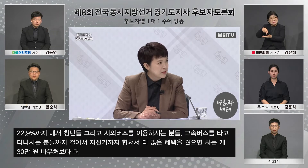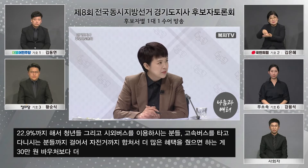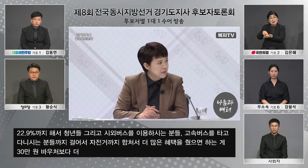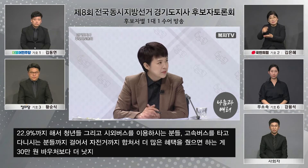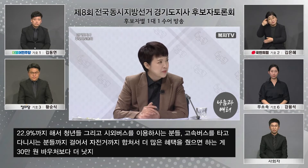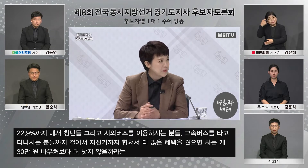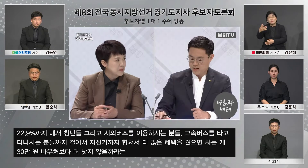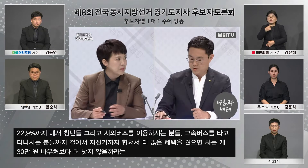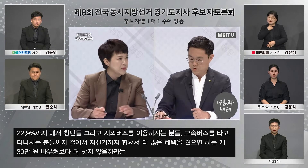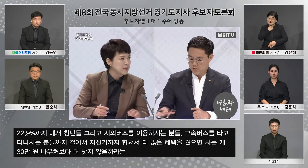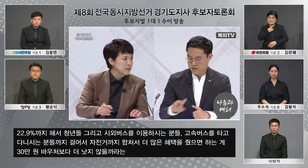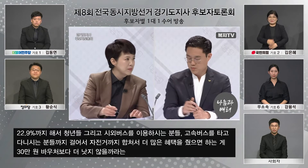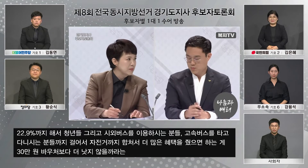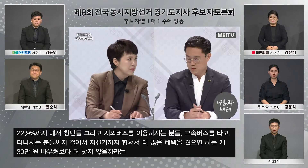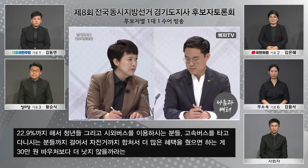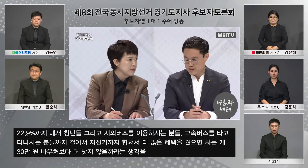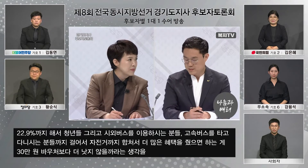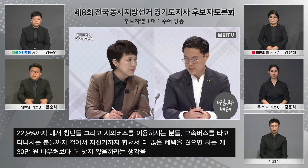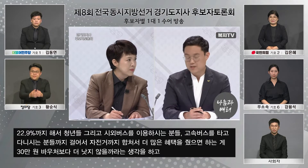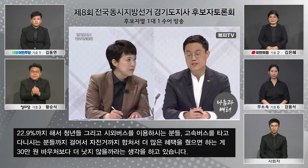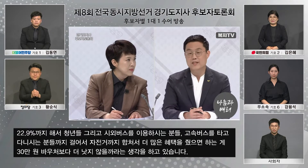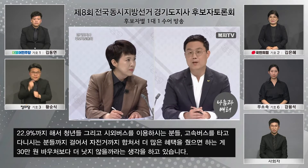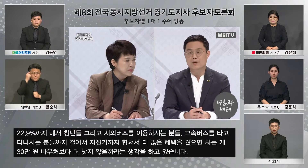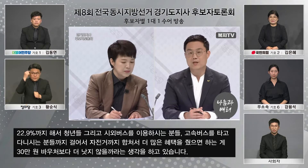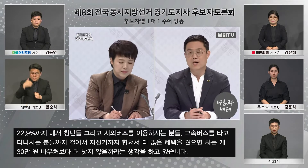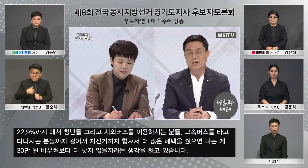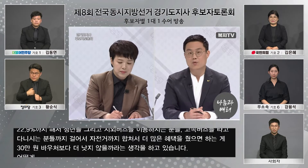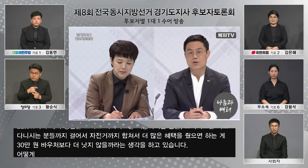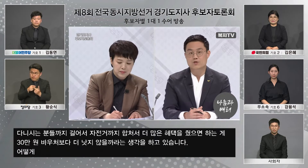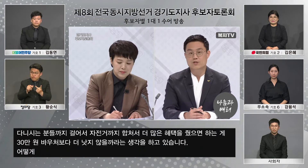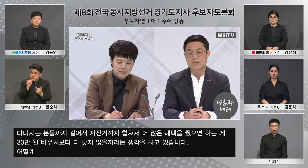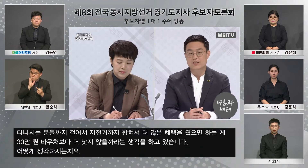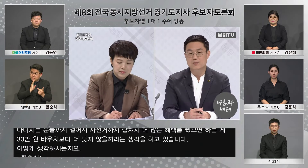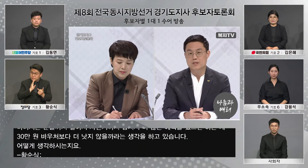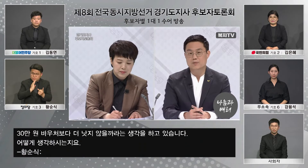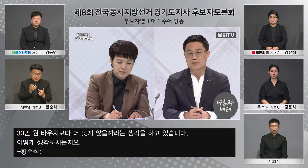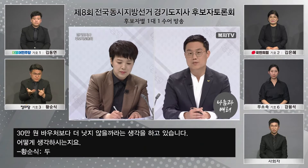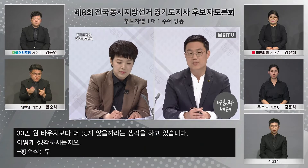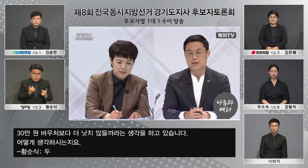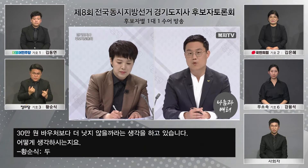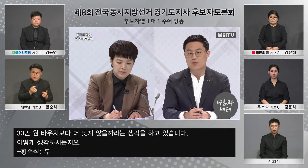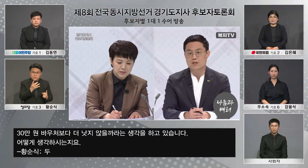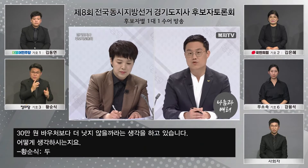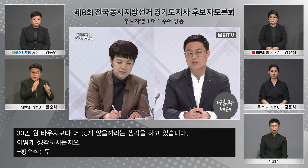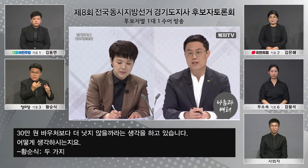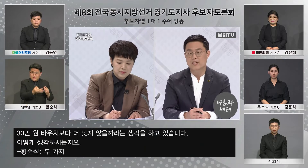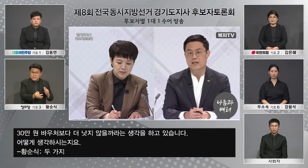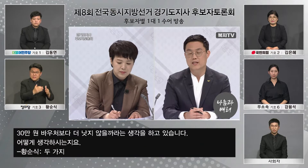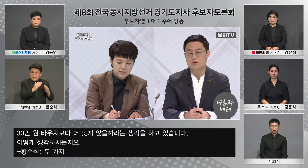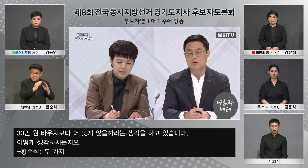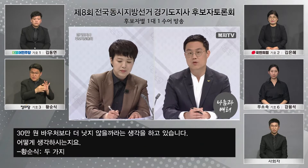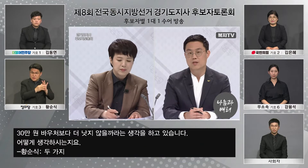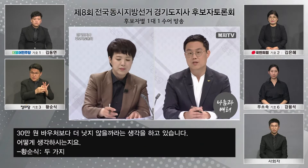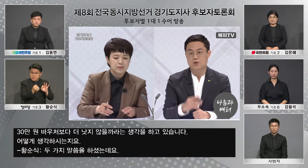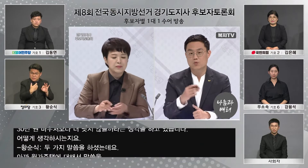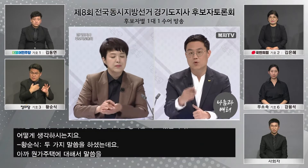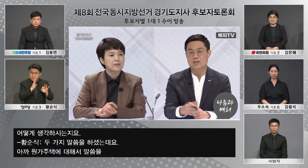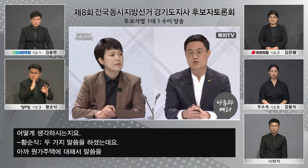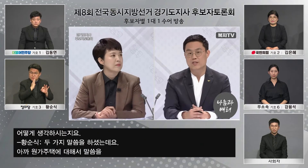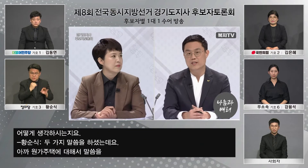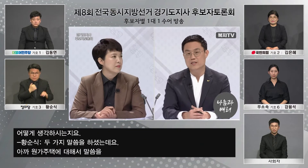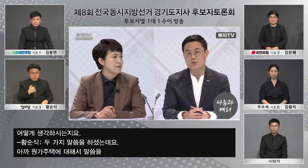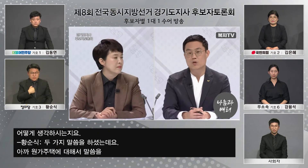생각하시는지요? 네, 두 가지 말씀하셨는데요. 아까 원가주택에 대해서 말씀하셨습니다. 예, 원가주택으로